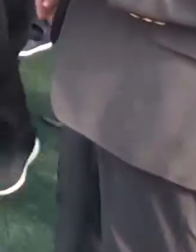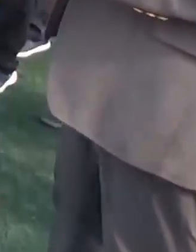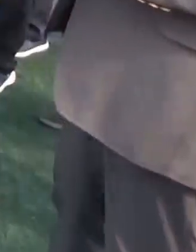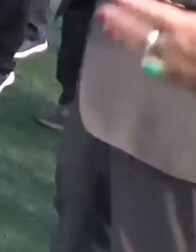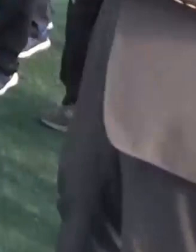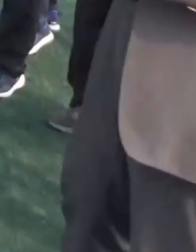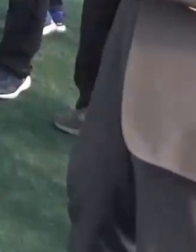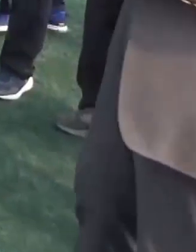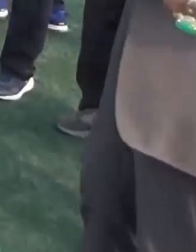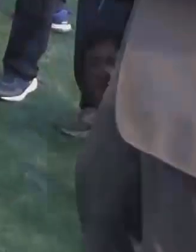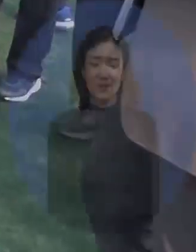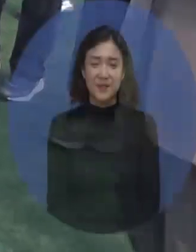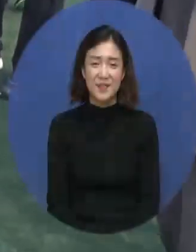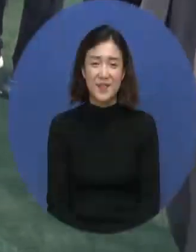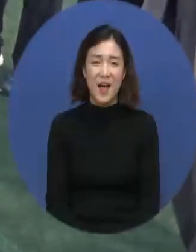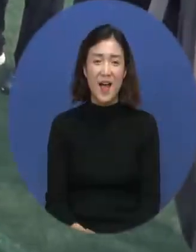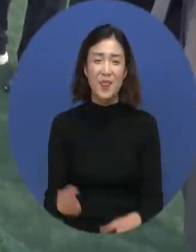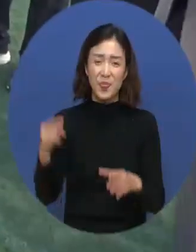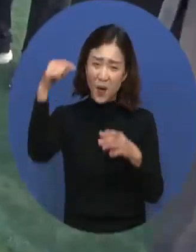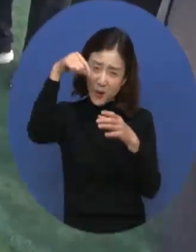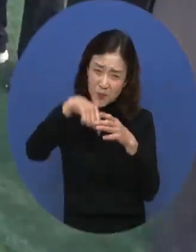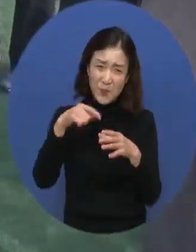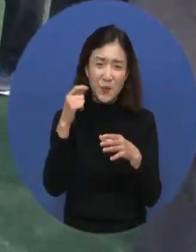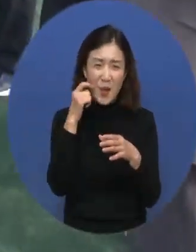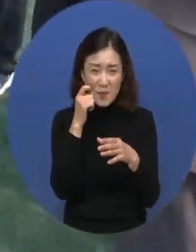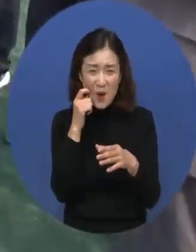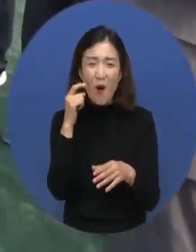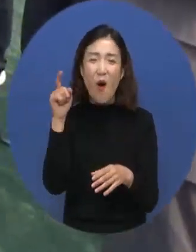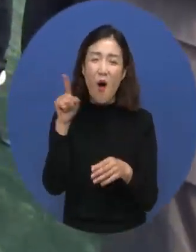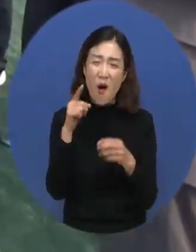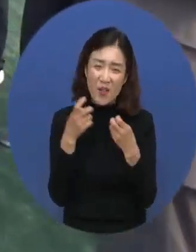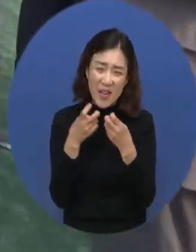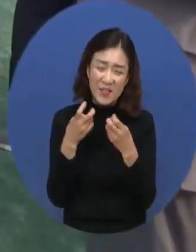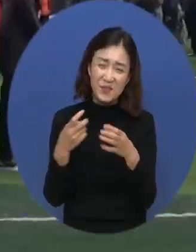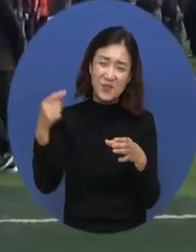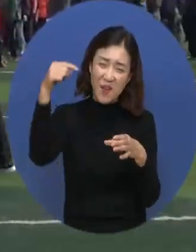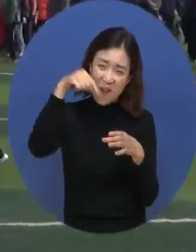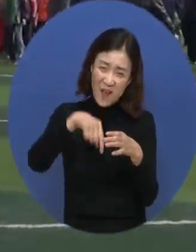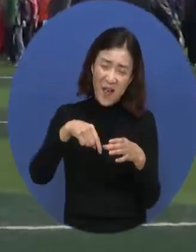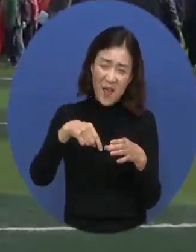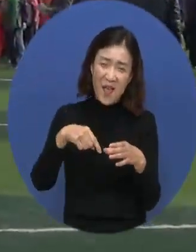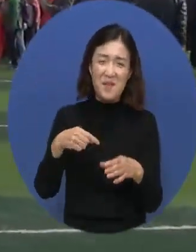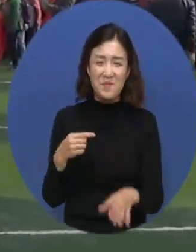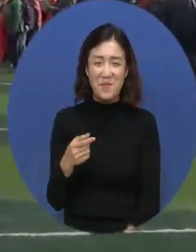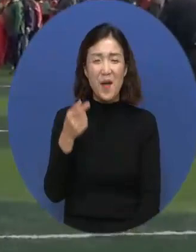아, 못 넣으시면 어떻게든 넣게 해드렸답니다.